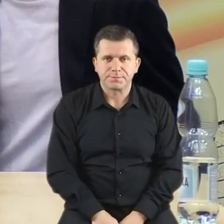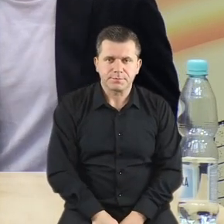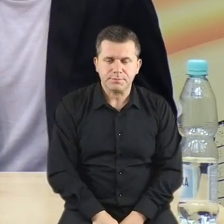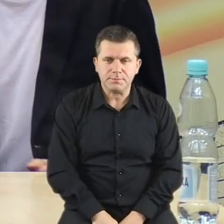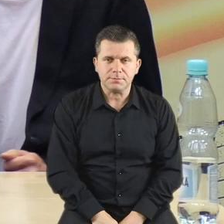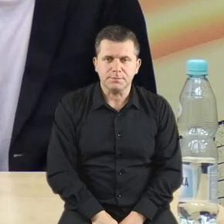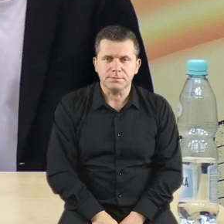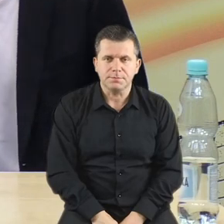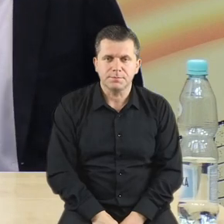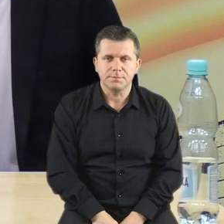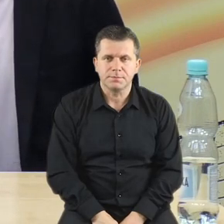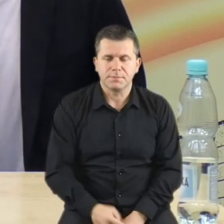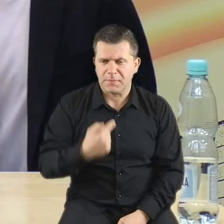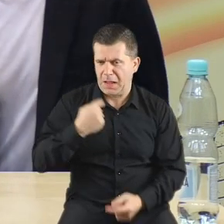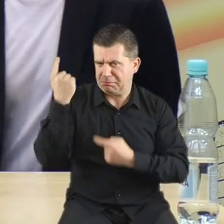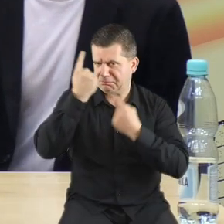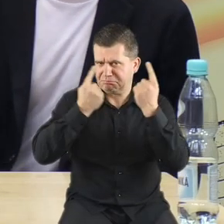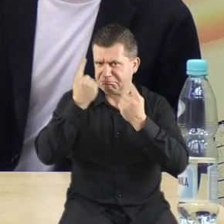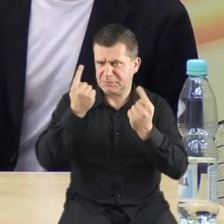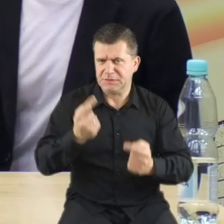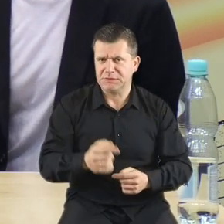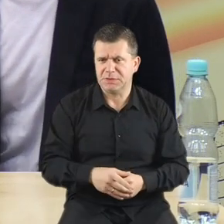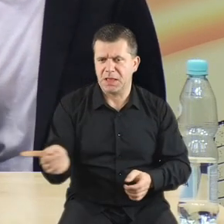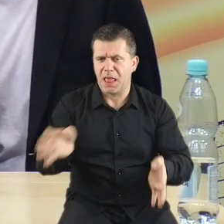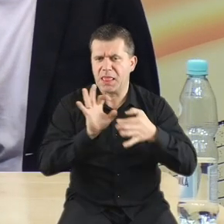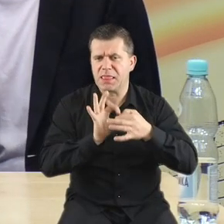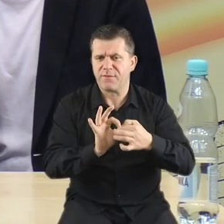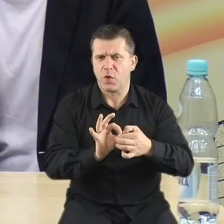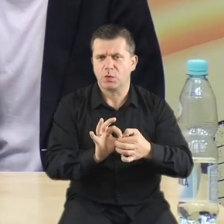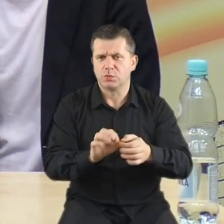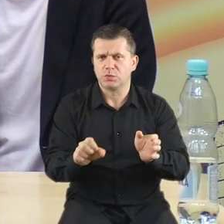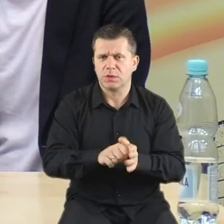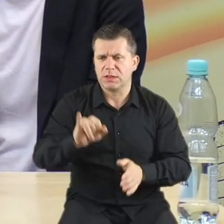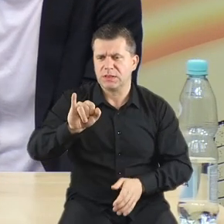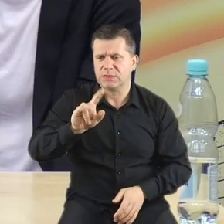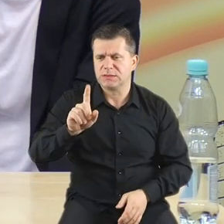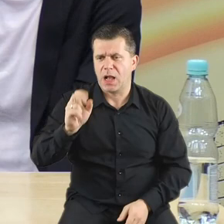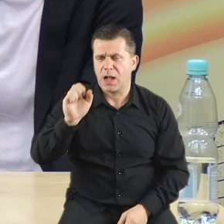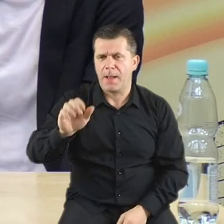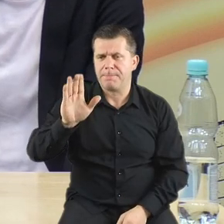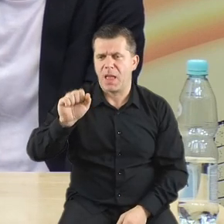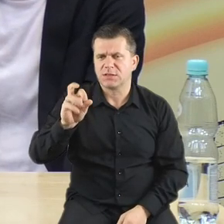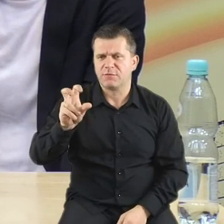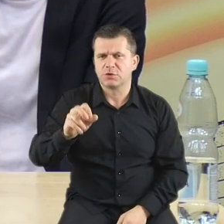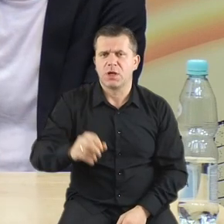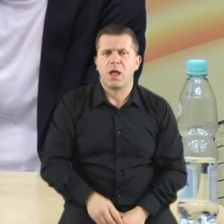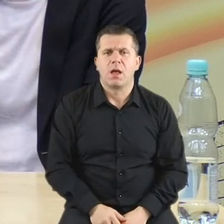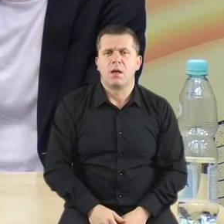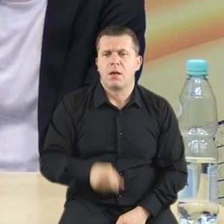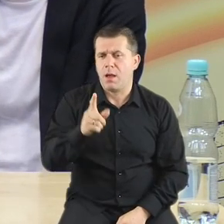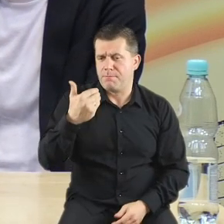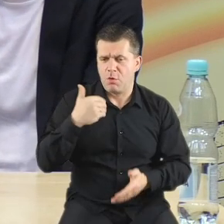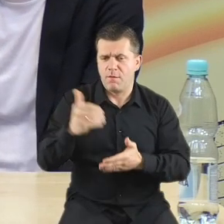to tak mi się też nasuwa nawiązanie do Izaaka Baszewica Singera. Pan wychował się